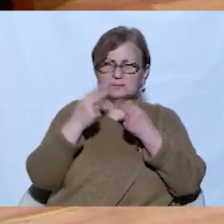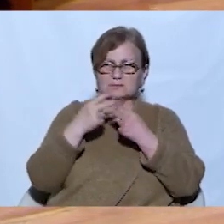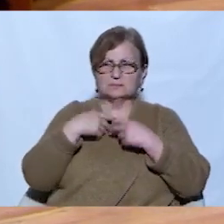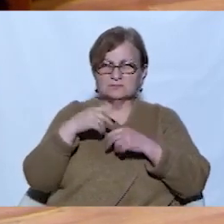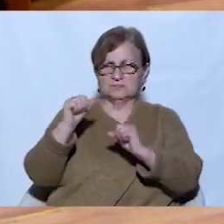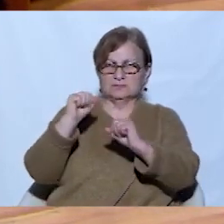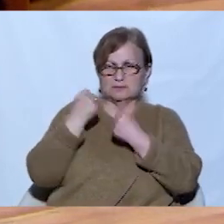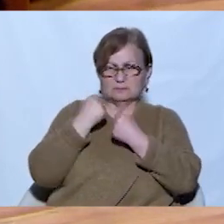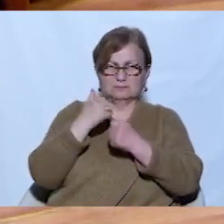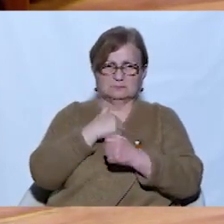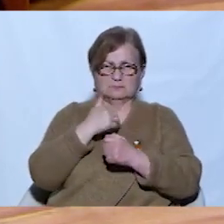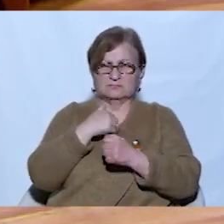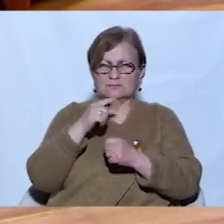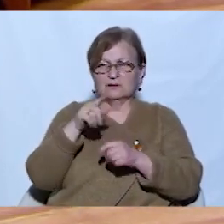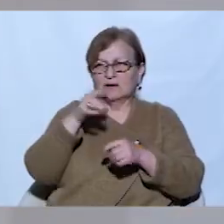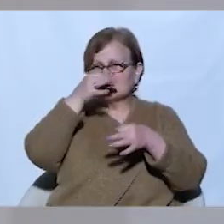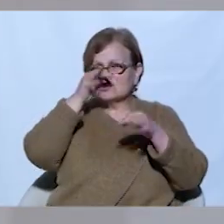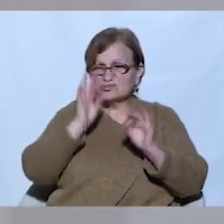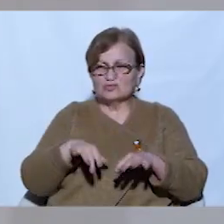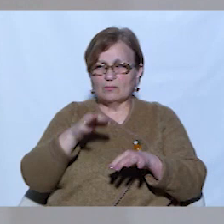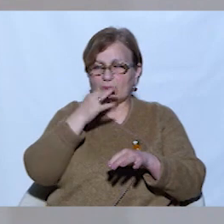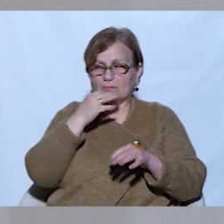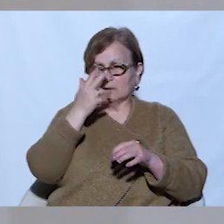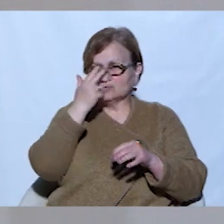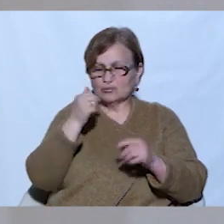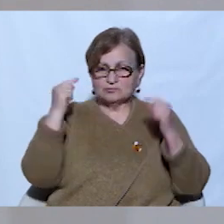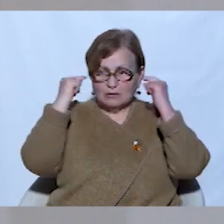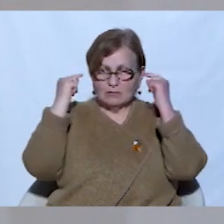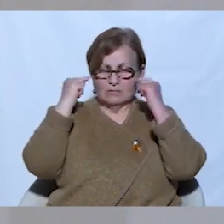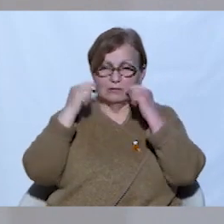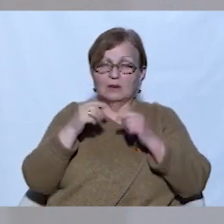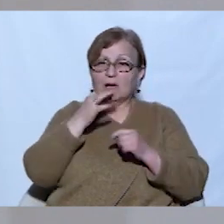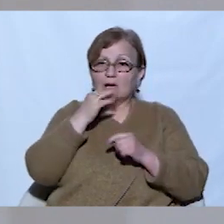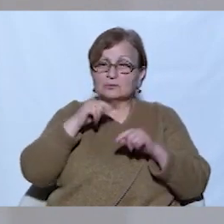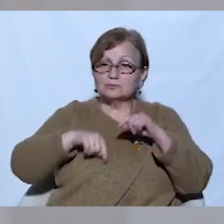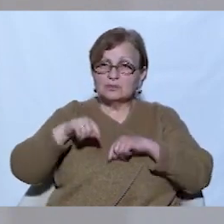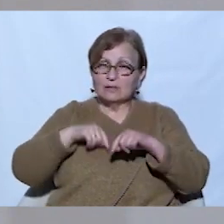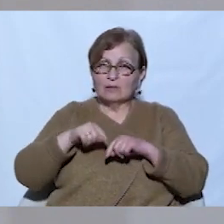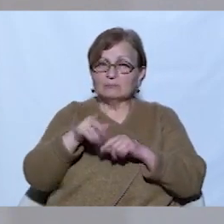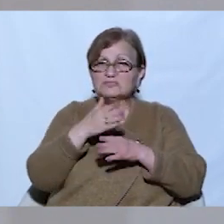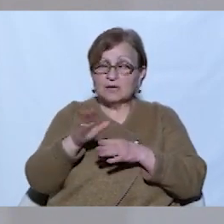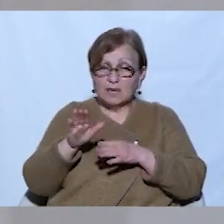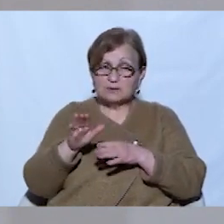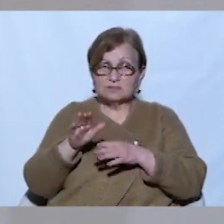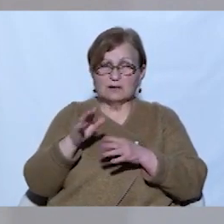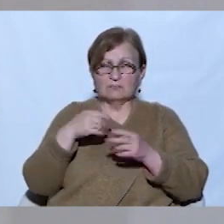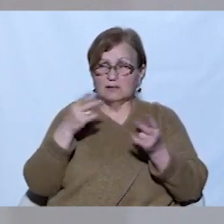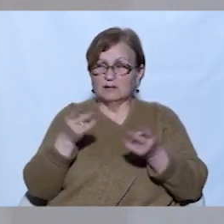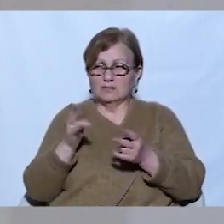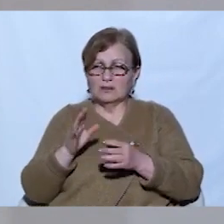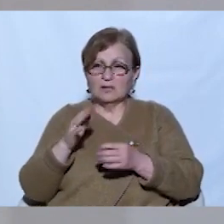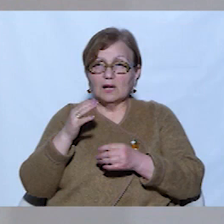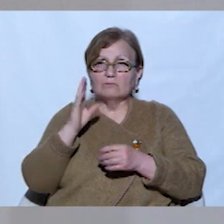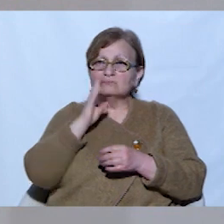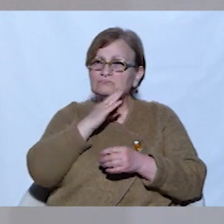ეს ქცევა და მექანიკურად რჩება და რჩება. ბიოლოგიური, ფიზიოლოგიური ფაქტორების გარდა მე არ მინდა ახლა